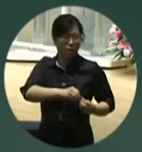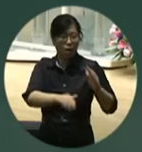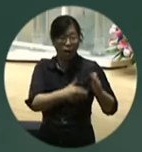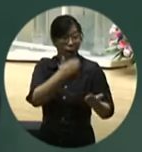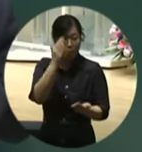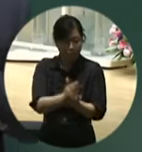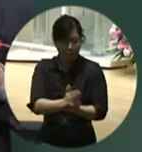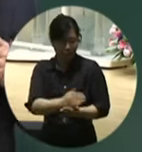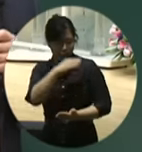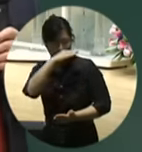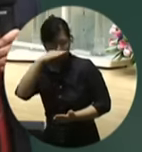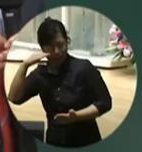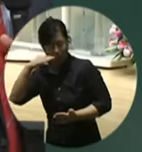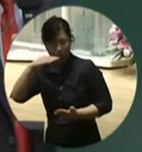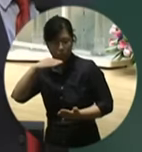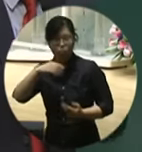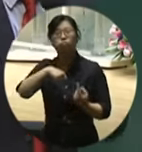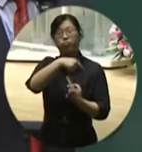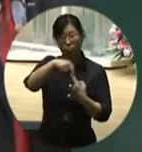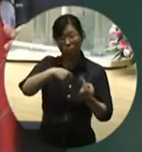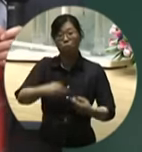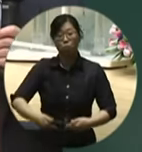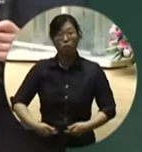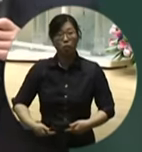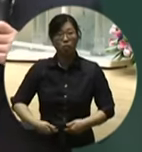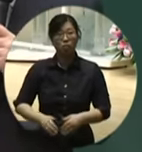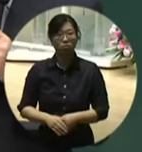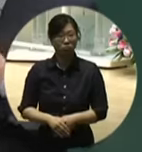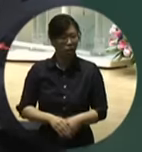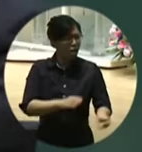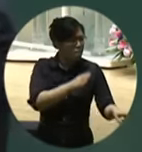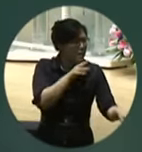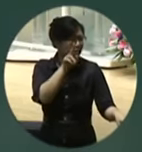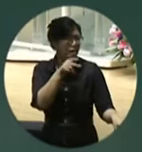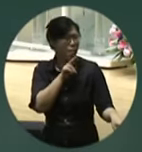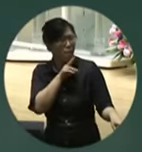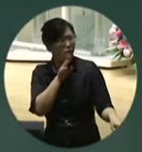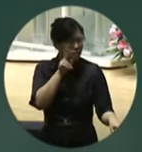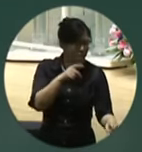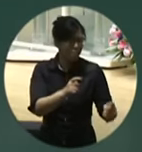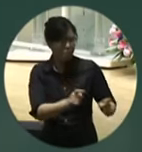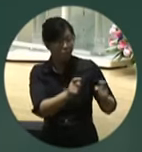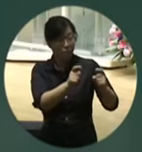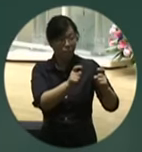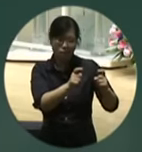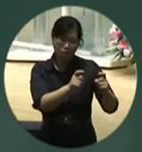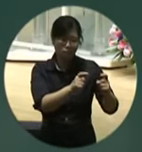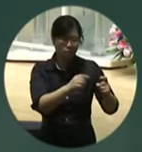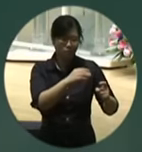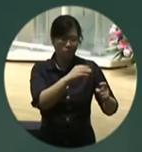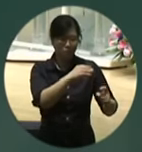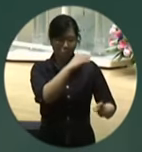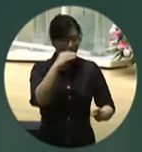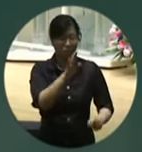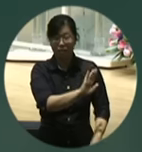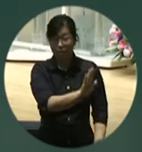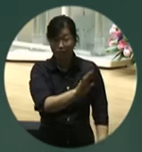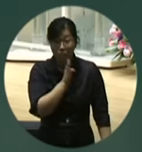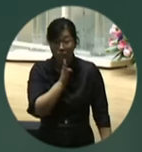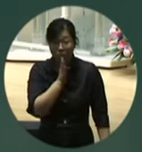the correct church. 맞다 맞다 싸우면 올바른 교회는 아니라고 봅니다. 오직 복음 붙잡고 전도에 완례서 되어져야